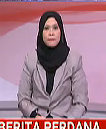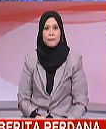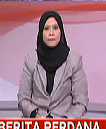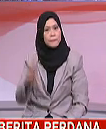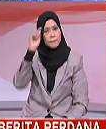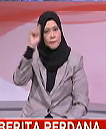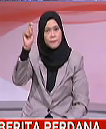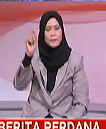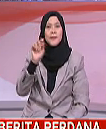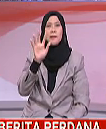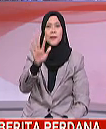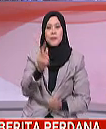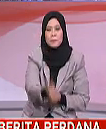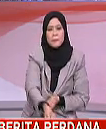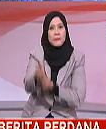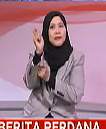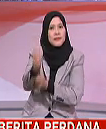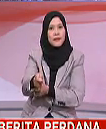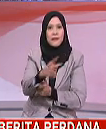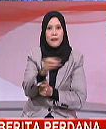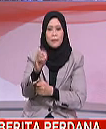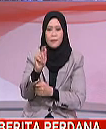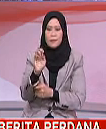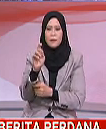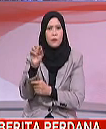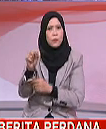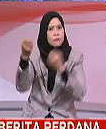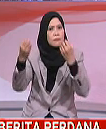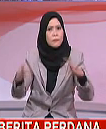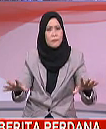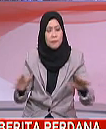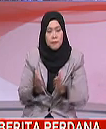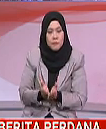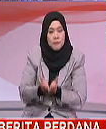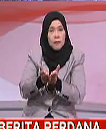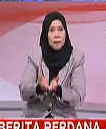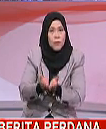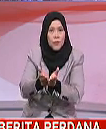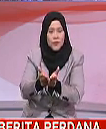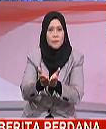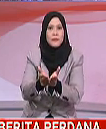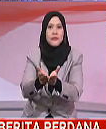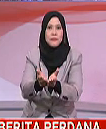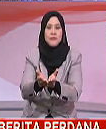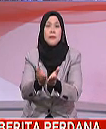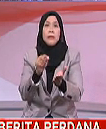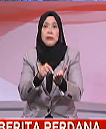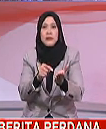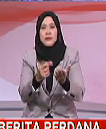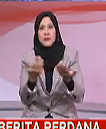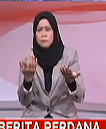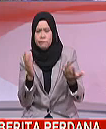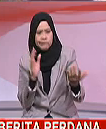Di Terengganu, lima pemancing bersama tekong dipercayai hilang selepas sebuah bot nelayan kelas A yang dinaiki mereka